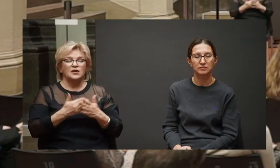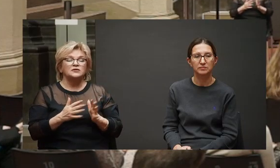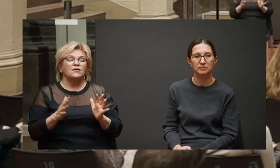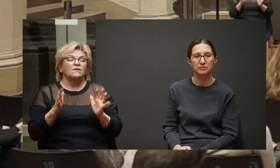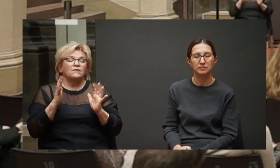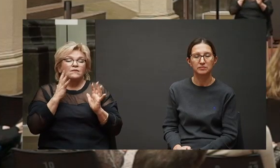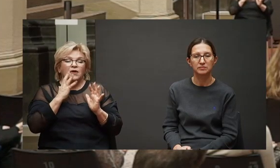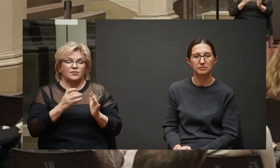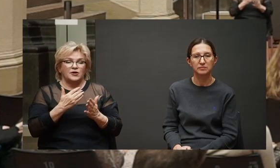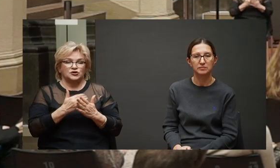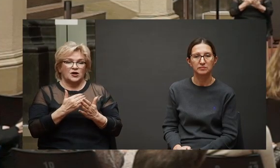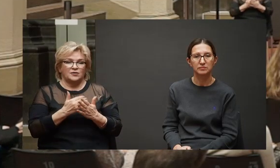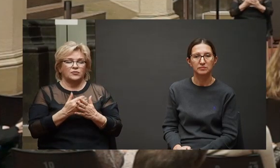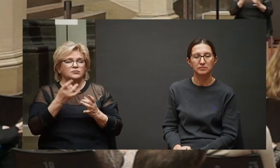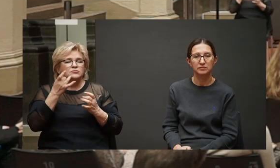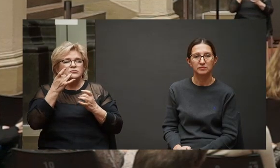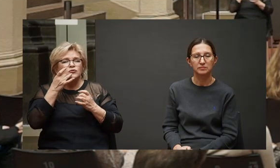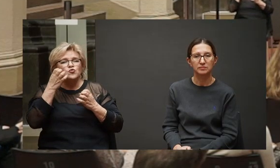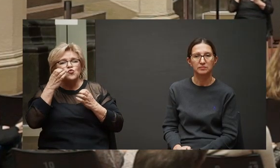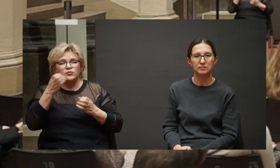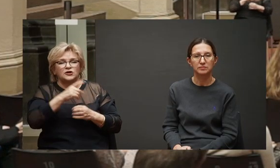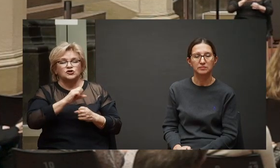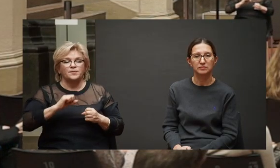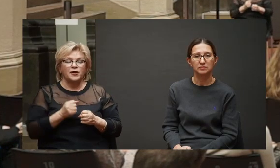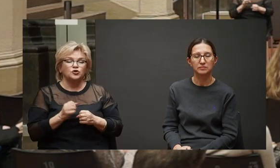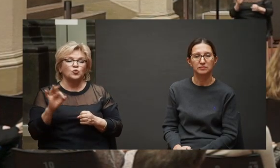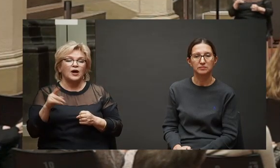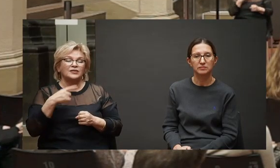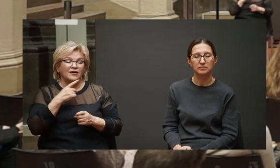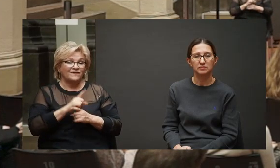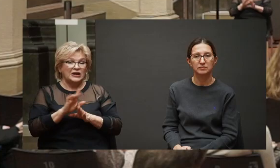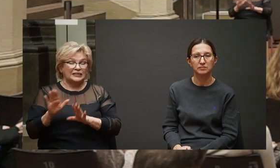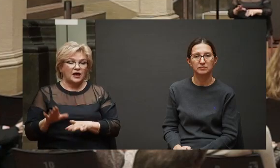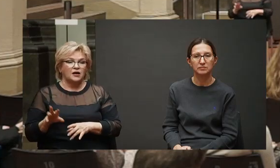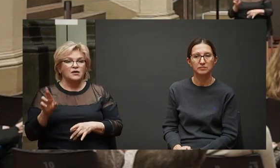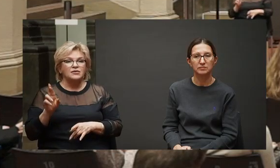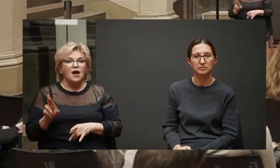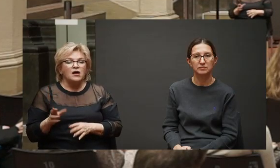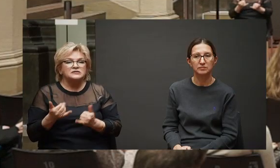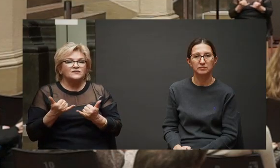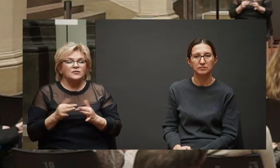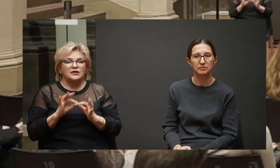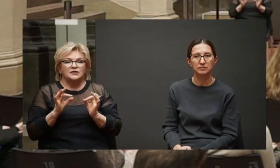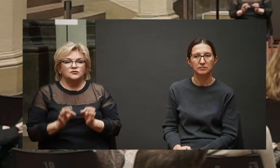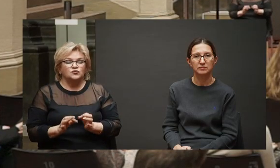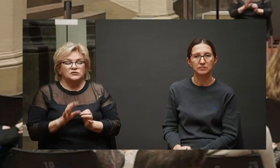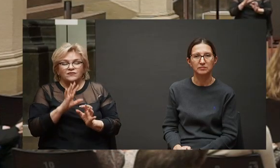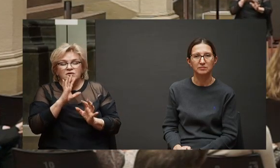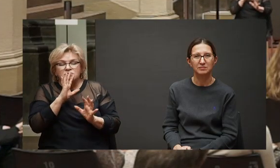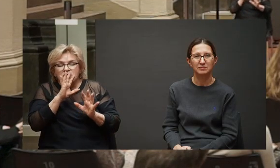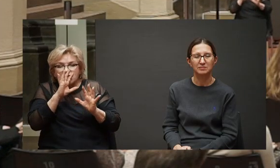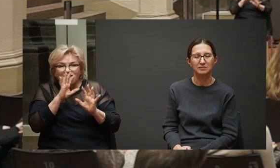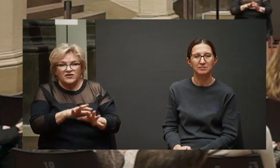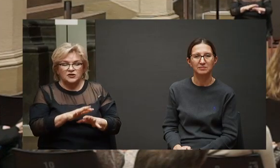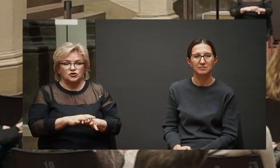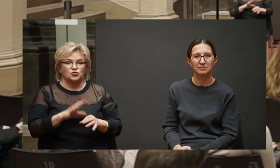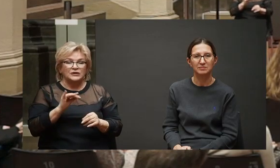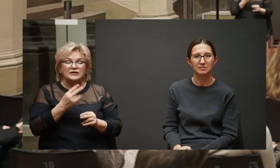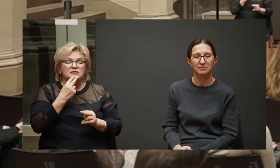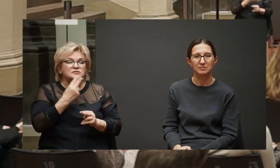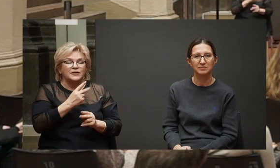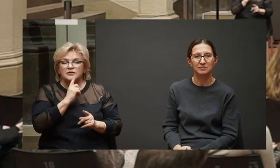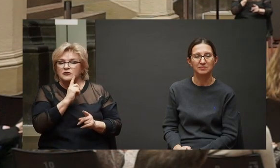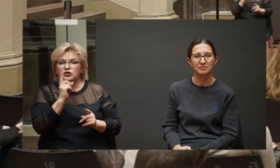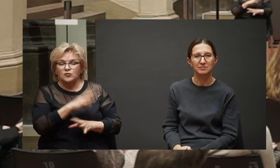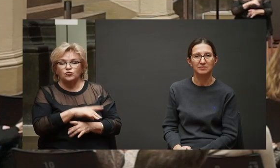обожаемая, умнейшая, образованнейшая подруга, которая говорит так: «Я современное искусство ненавижу и смотреть